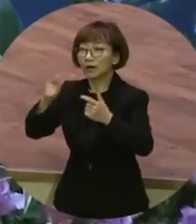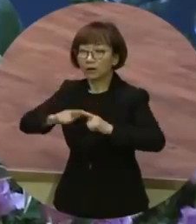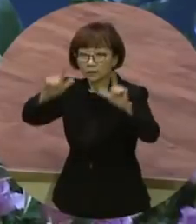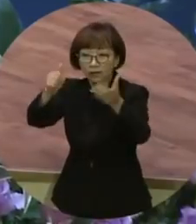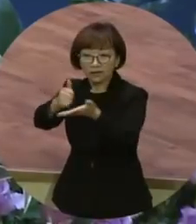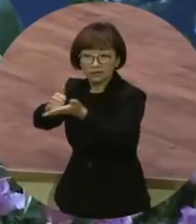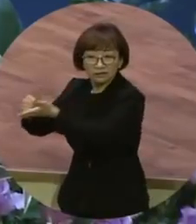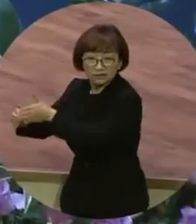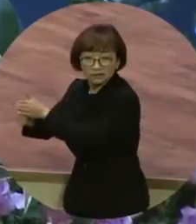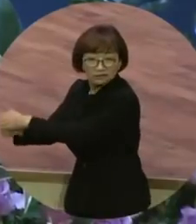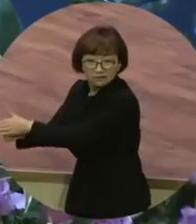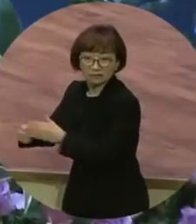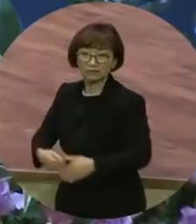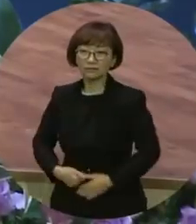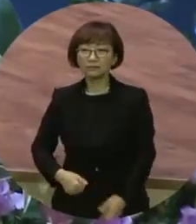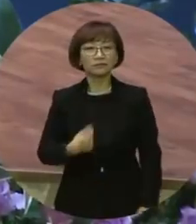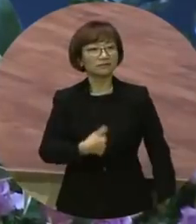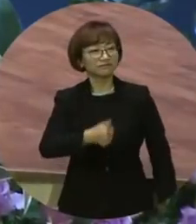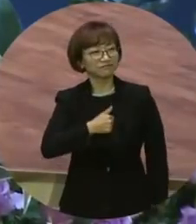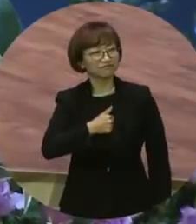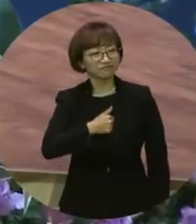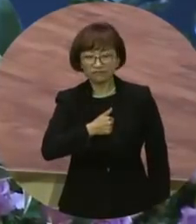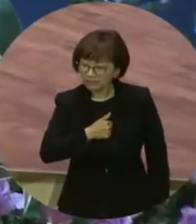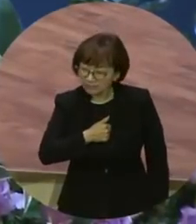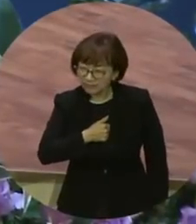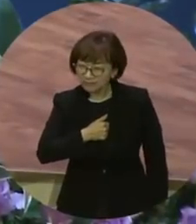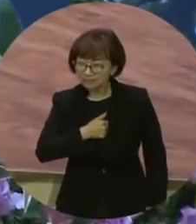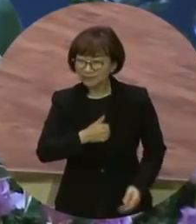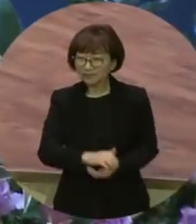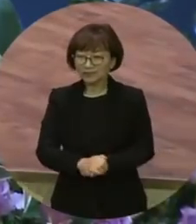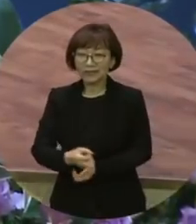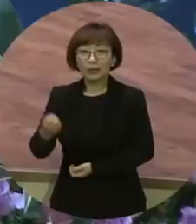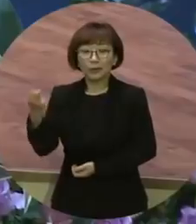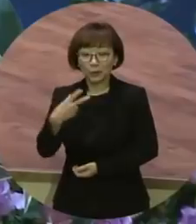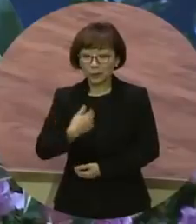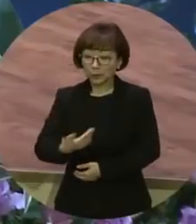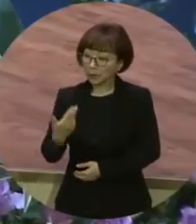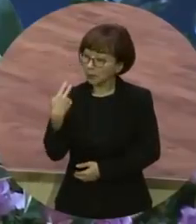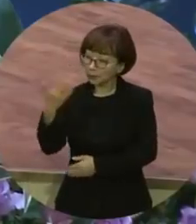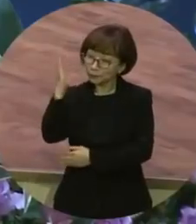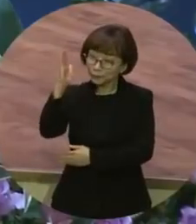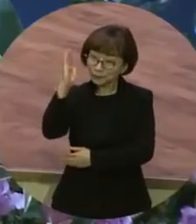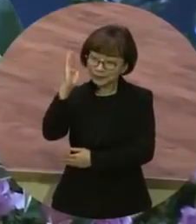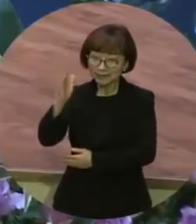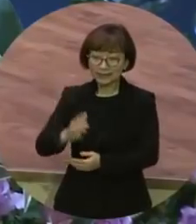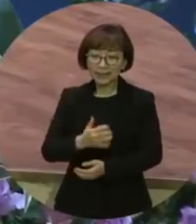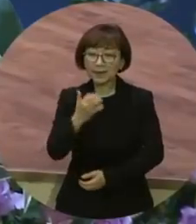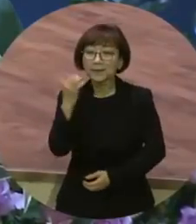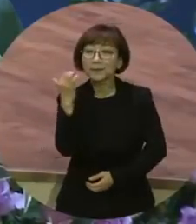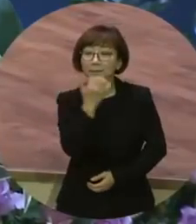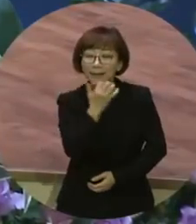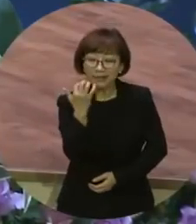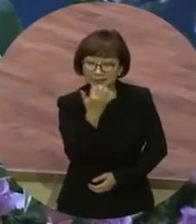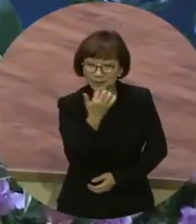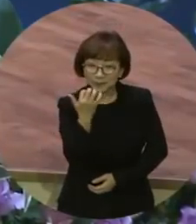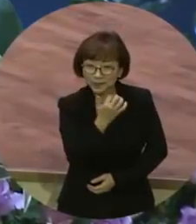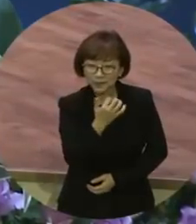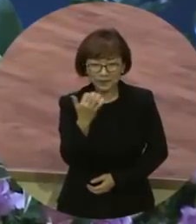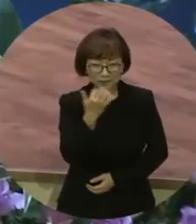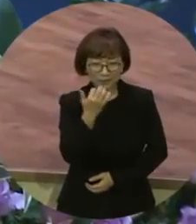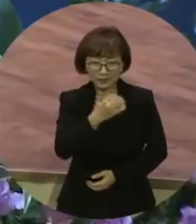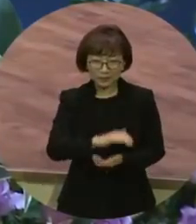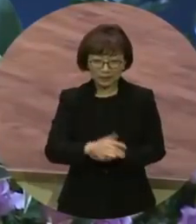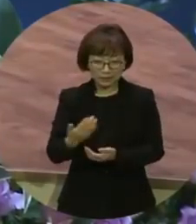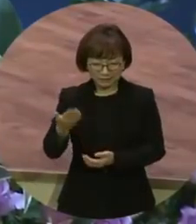그래서 잘 안 되는 것 같아요. 이번 주 강단 말씀에 나왔던 베드로도 아마 절대 그 예전의 모습으로 돌아가고 싶지